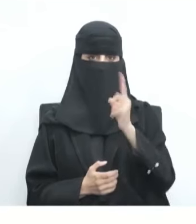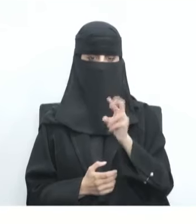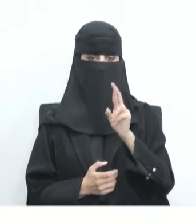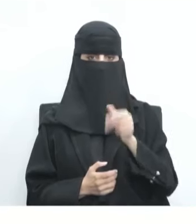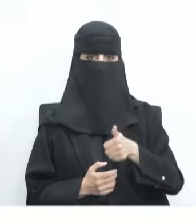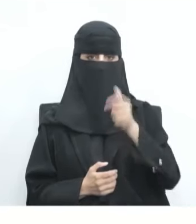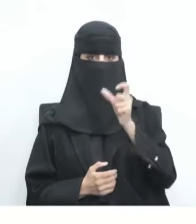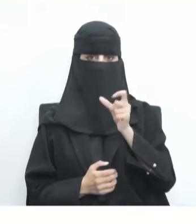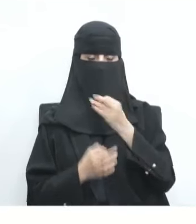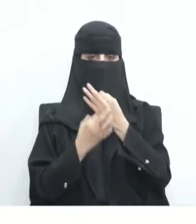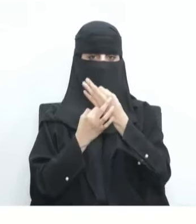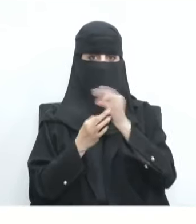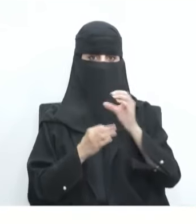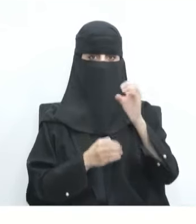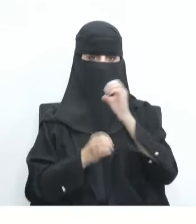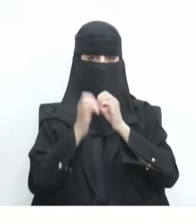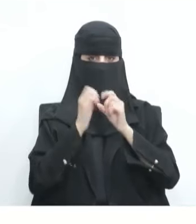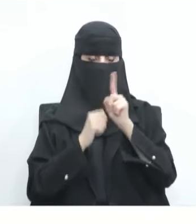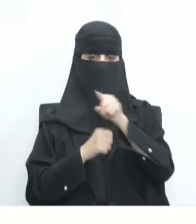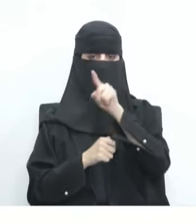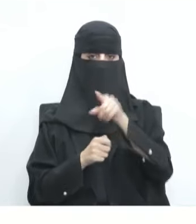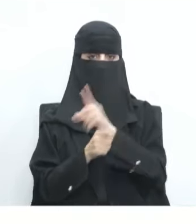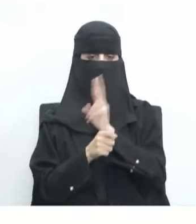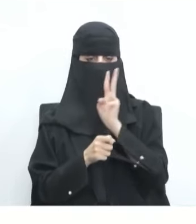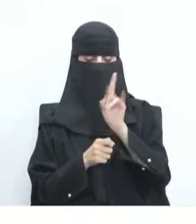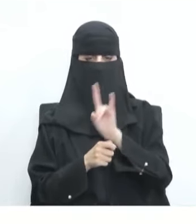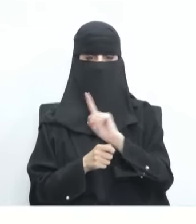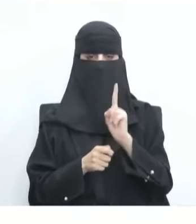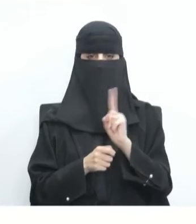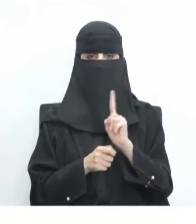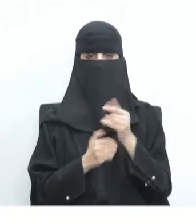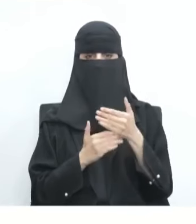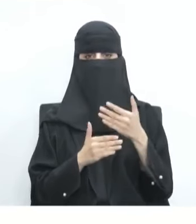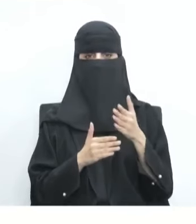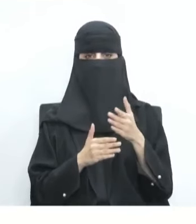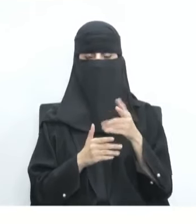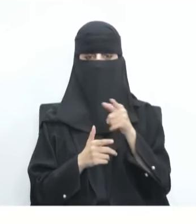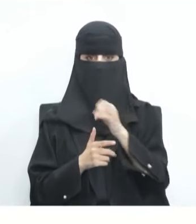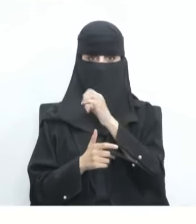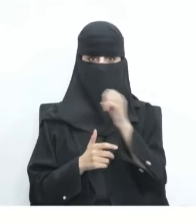لم يحظى كل ما قالته رزان باستحسان المعلمه